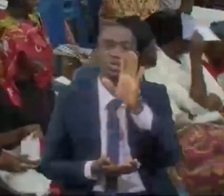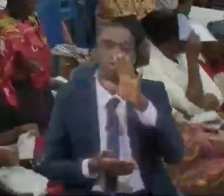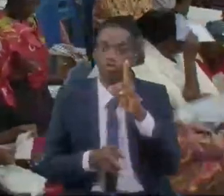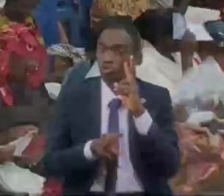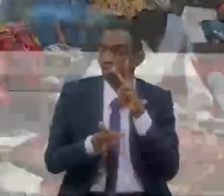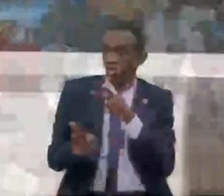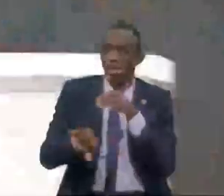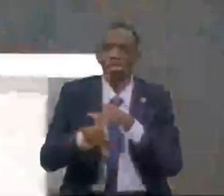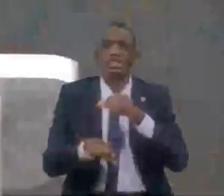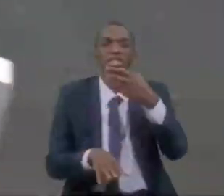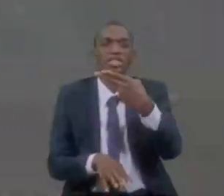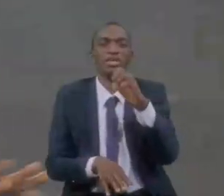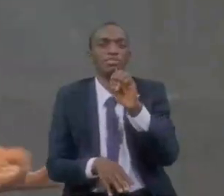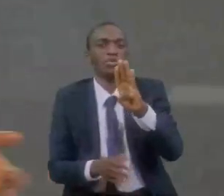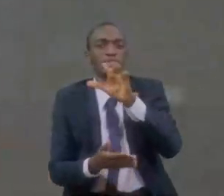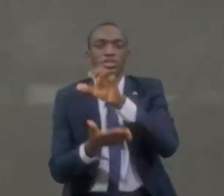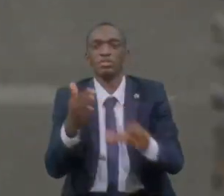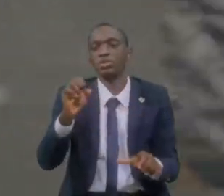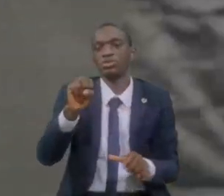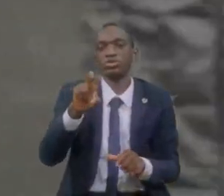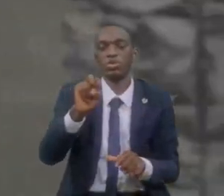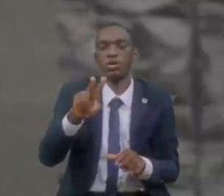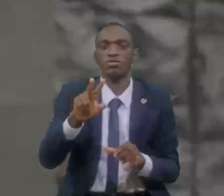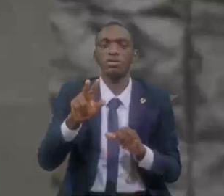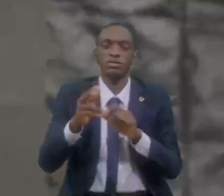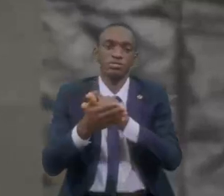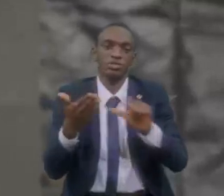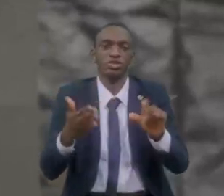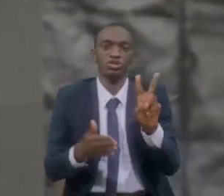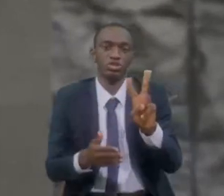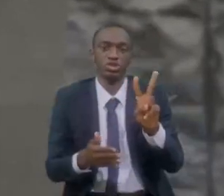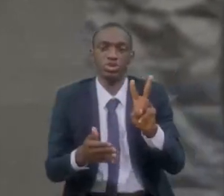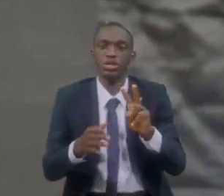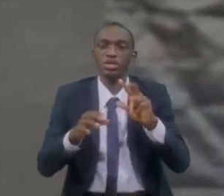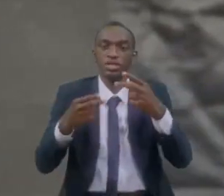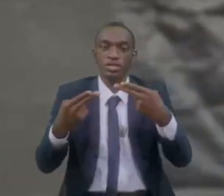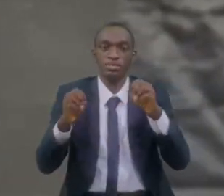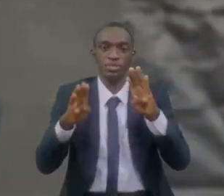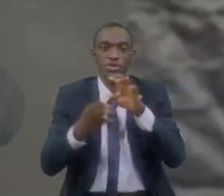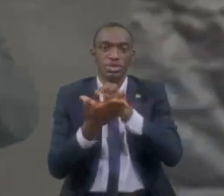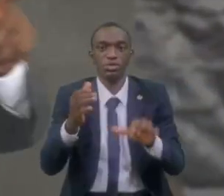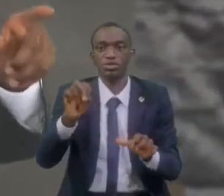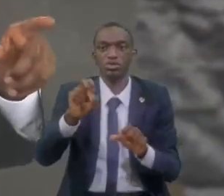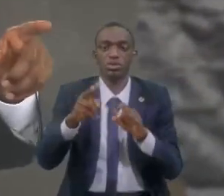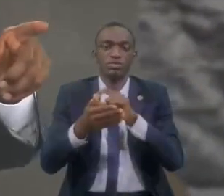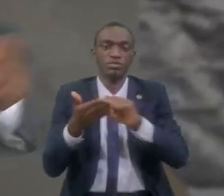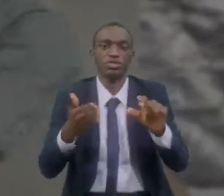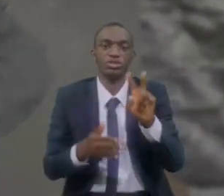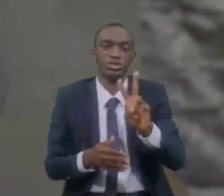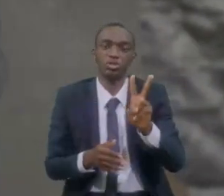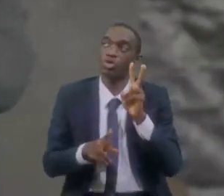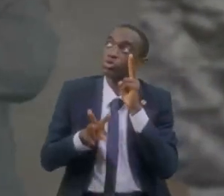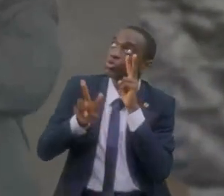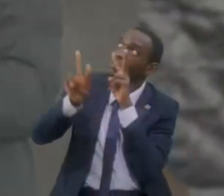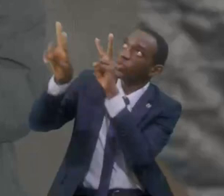En Hébreu chapitre 12, verset 2. Hébreu 12, 2.